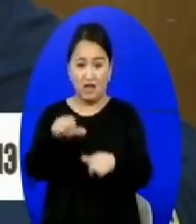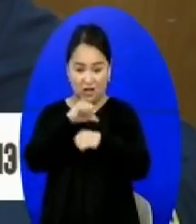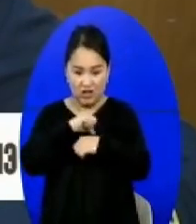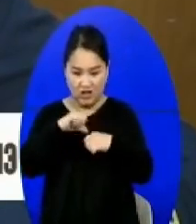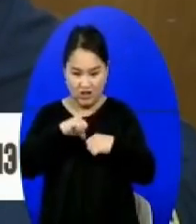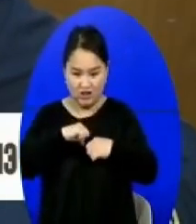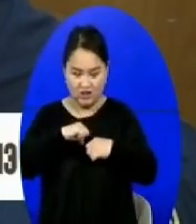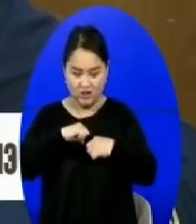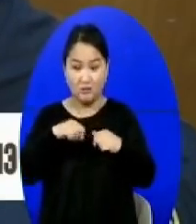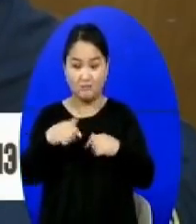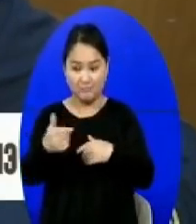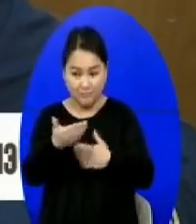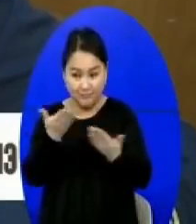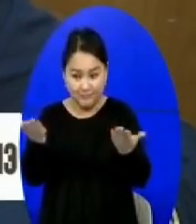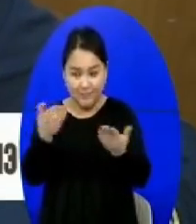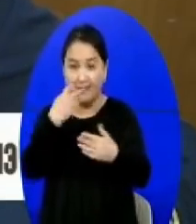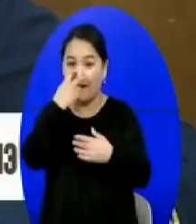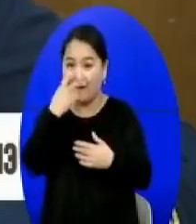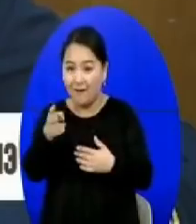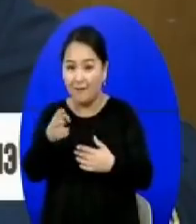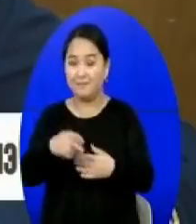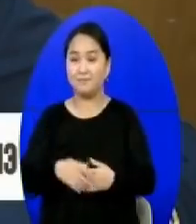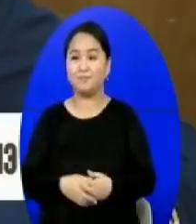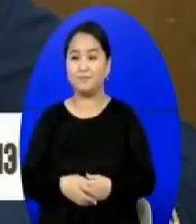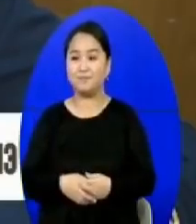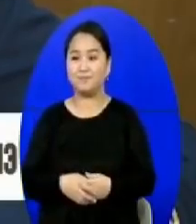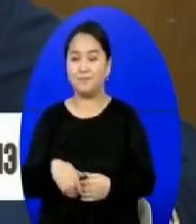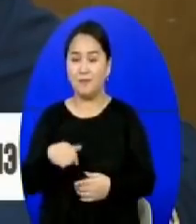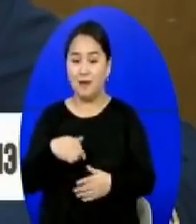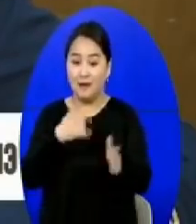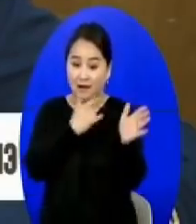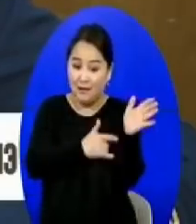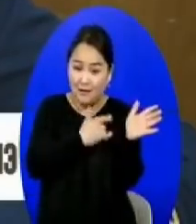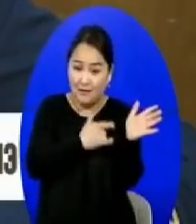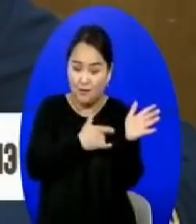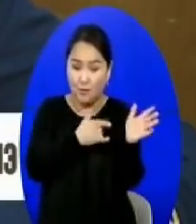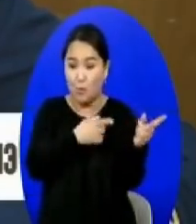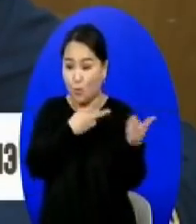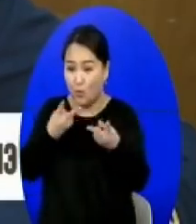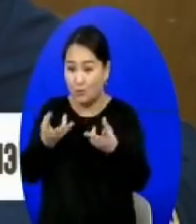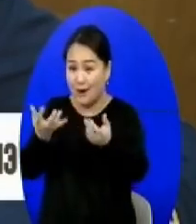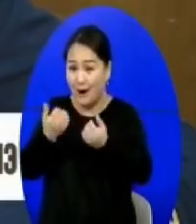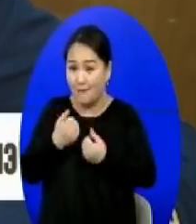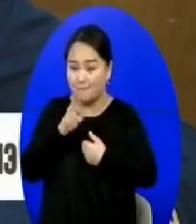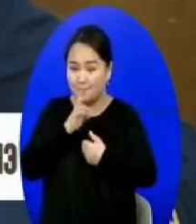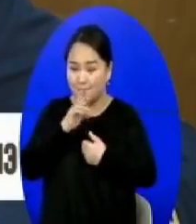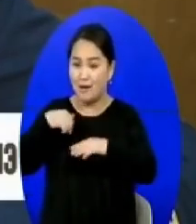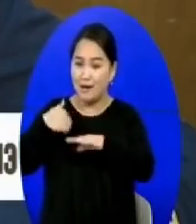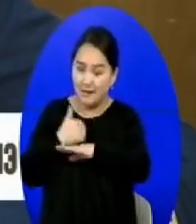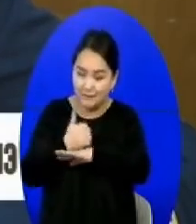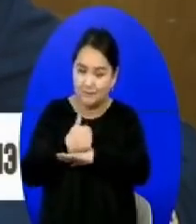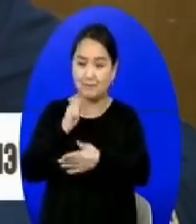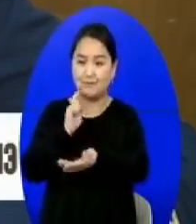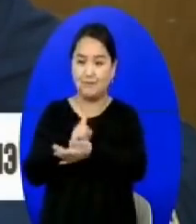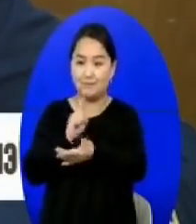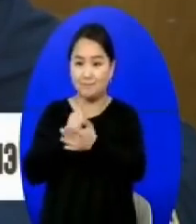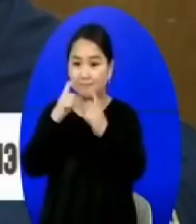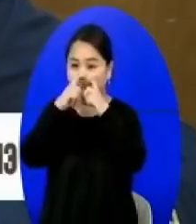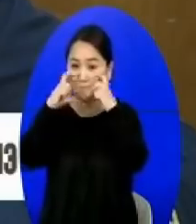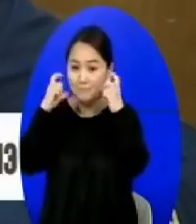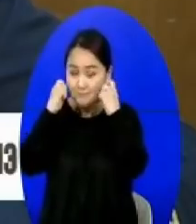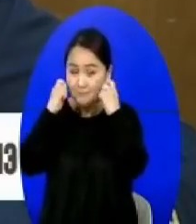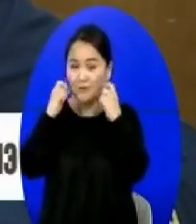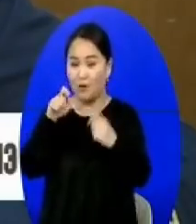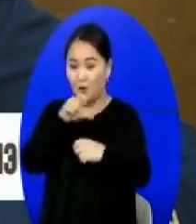зорчигчд одоо бас хэлэхэд гал тэргээр үйлчлүүлэхдээ аялахдаа заавал амны хаалттай